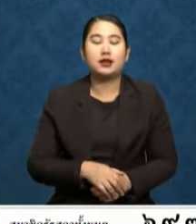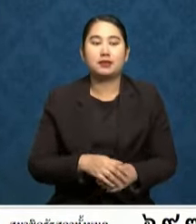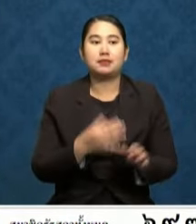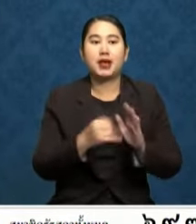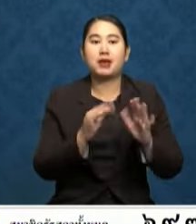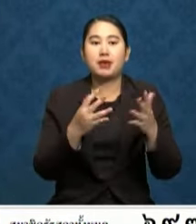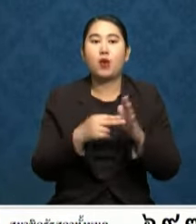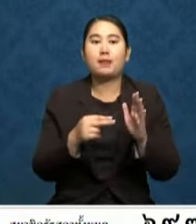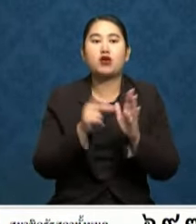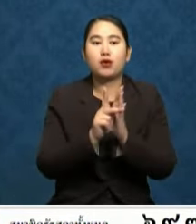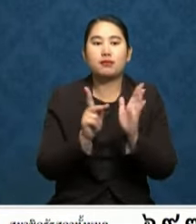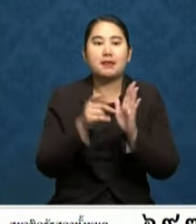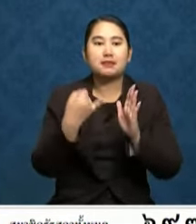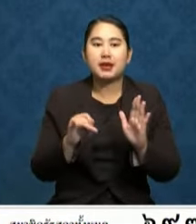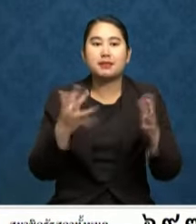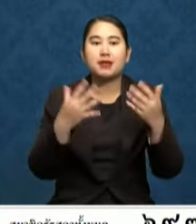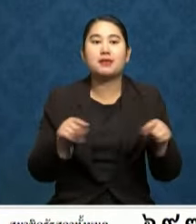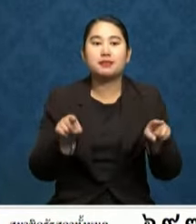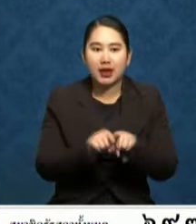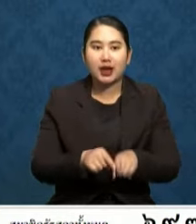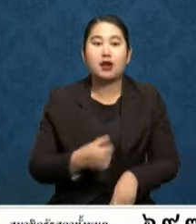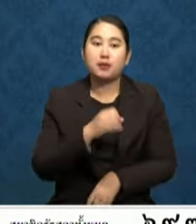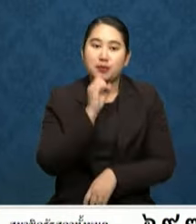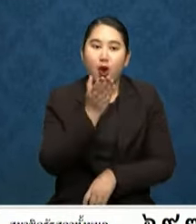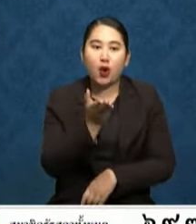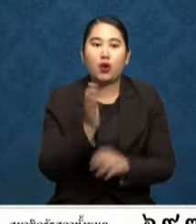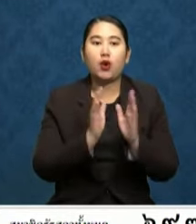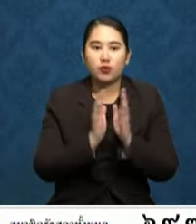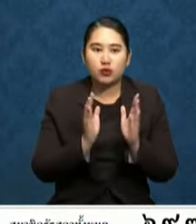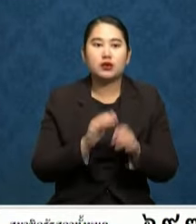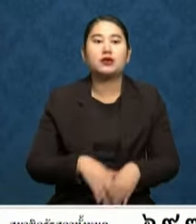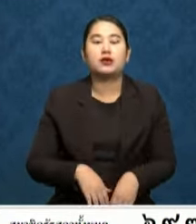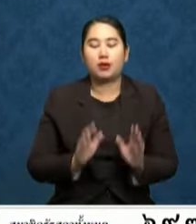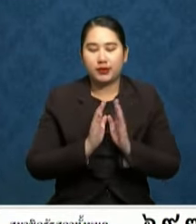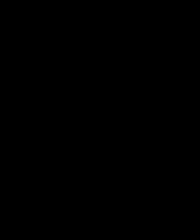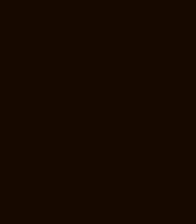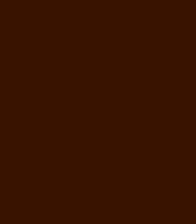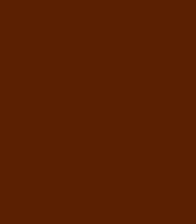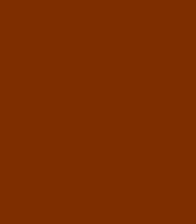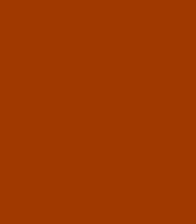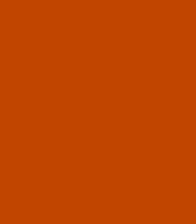รับการนิรโทษกรรมเหมือนกันขอกราบขอบพระคุณท่านประธานซึ่งเป็นสหายด้วยครับขอบคุณครับ